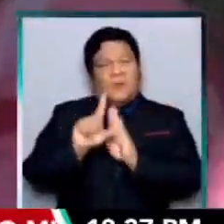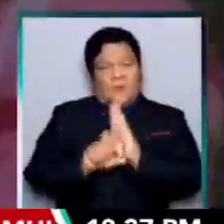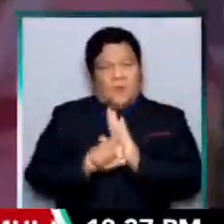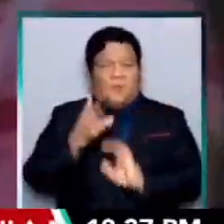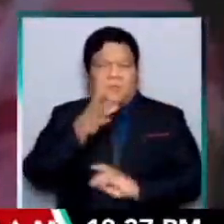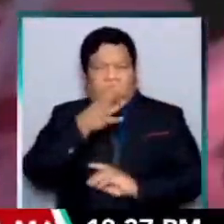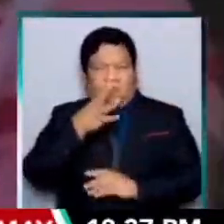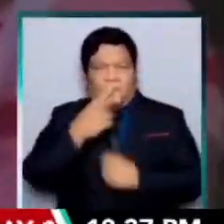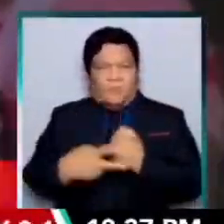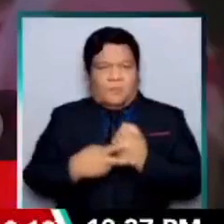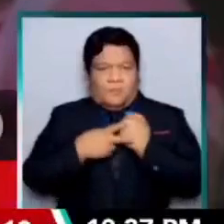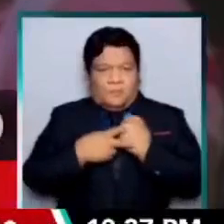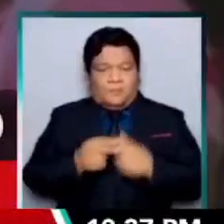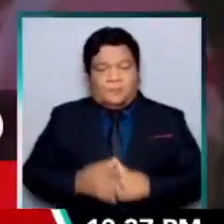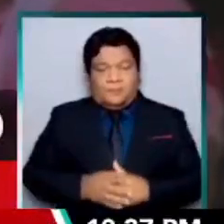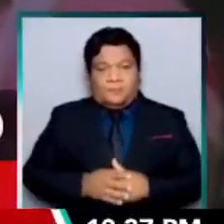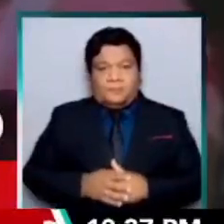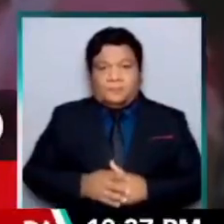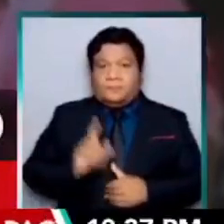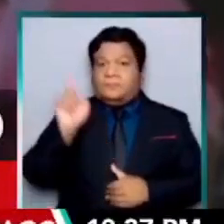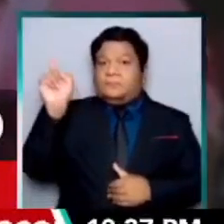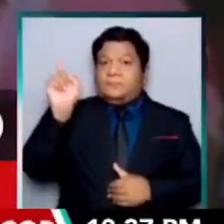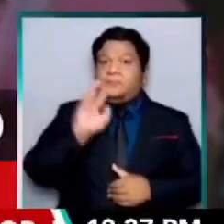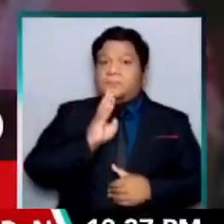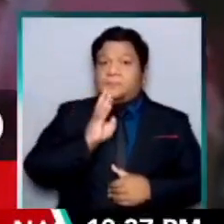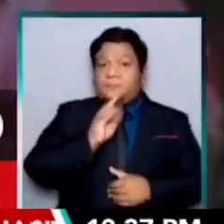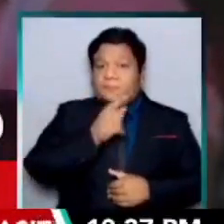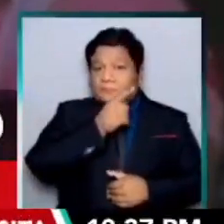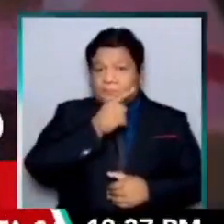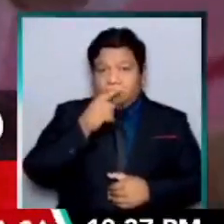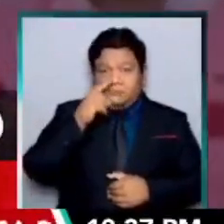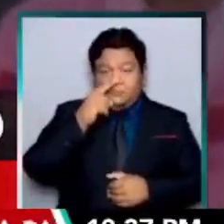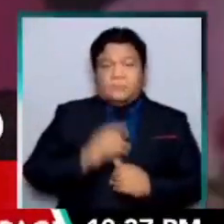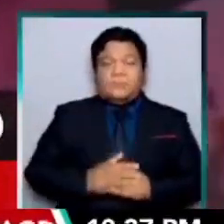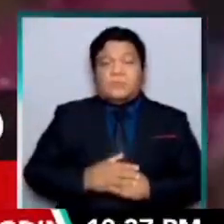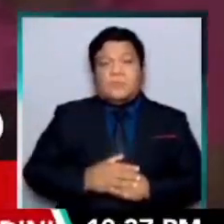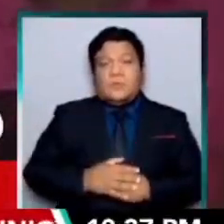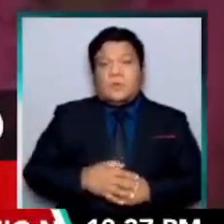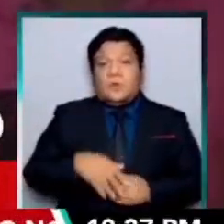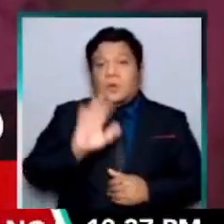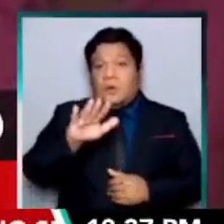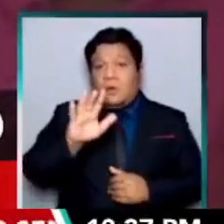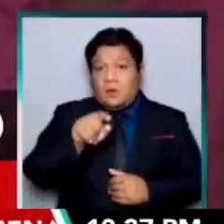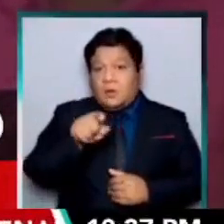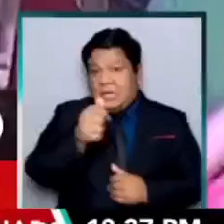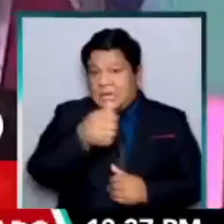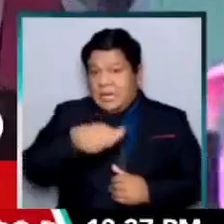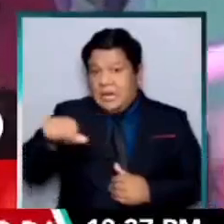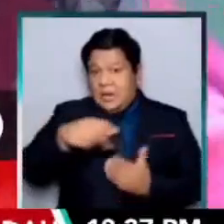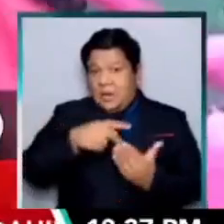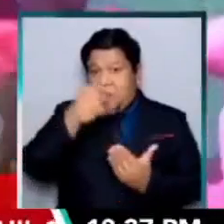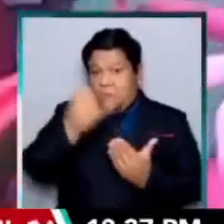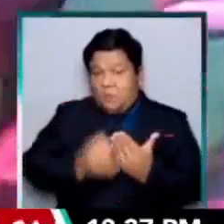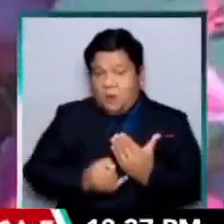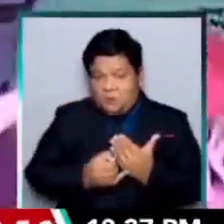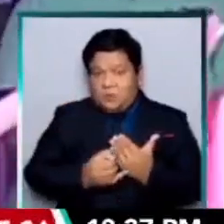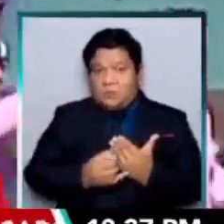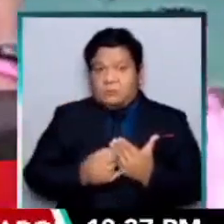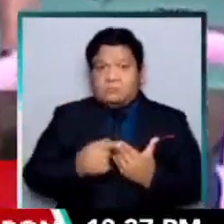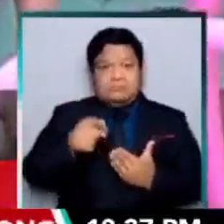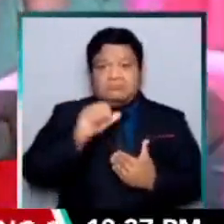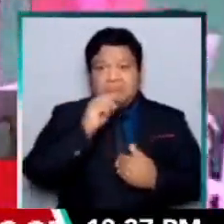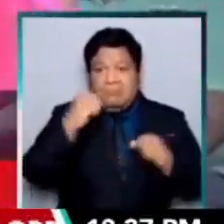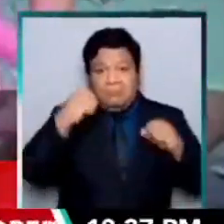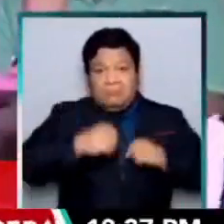Walang dadalhin na proyekto dito sa inyo na wala po kayong pag-ayon. Ipinaglaban po natin